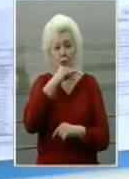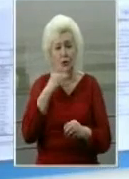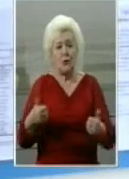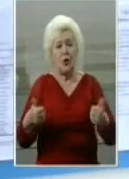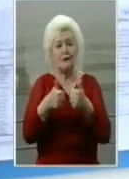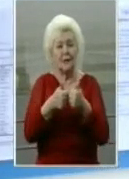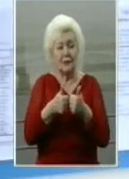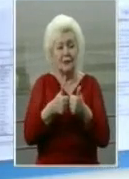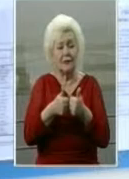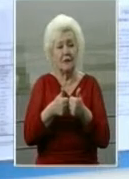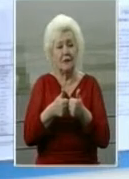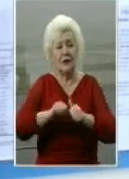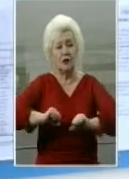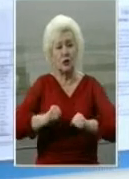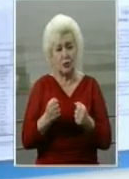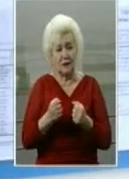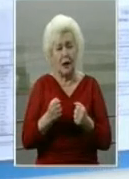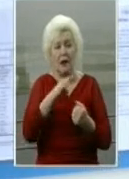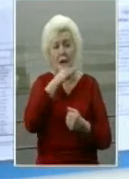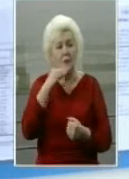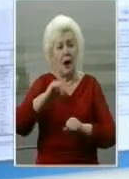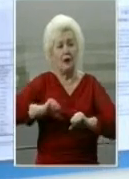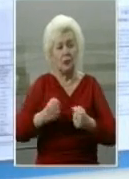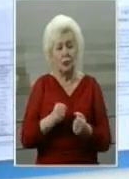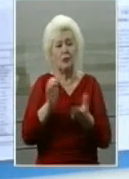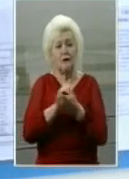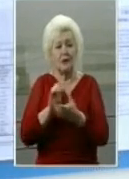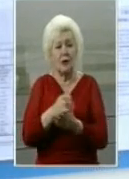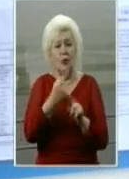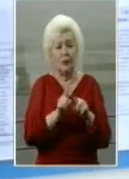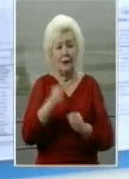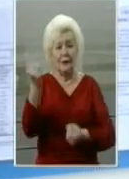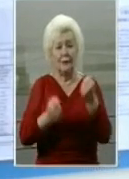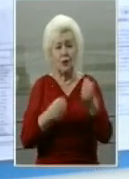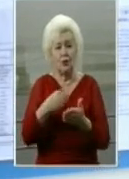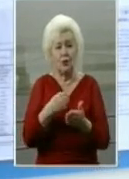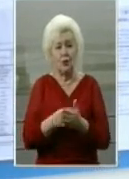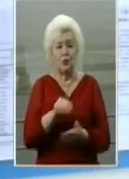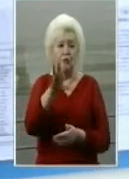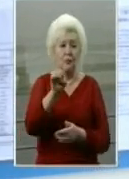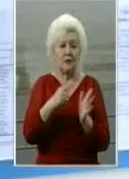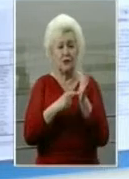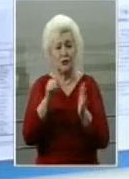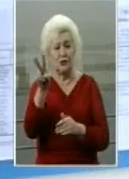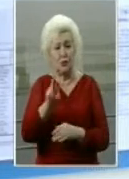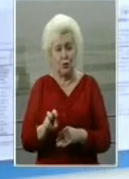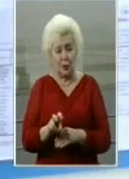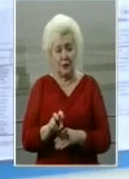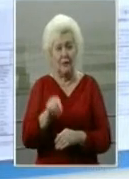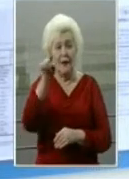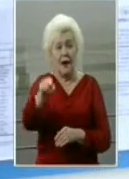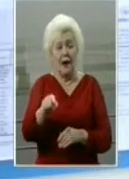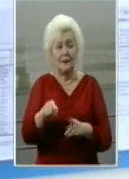з друзями. В мене багато друзів, знайомих, у яких автомобілі коштують 500-600 доларів, а